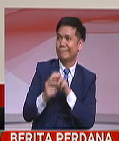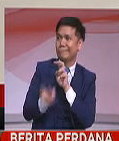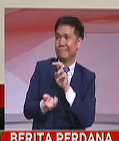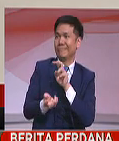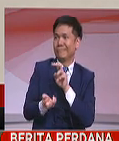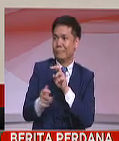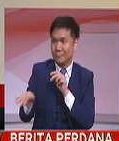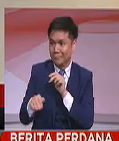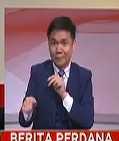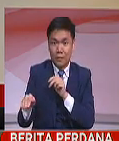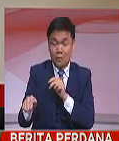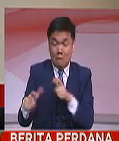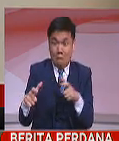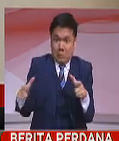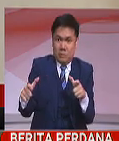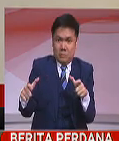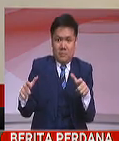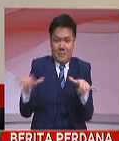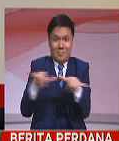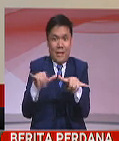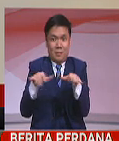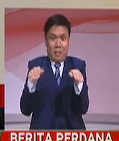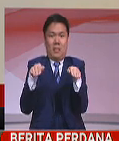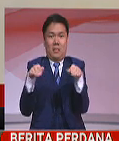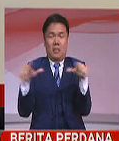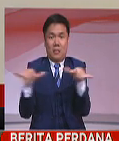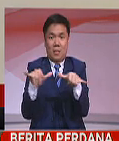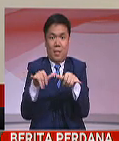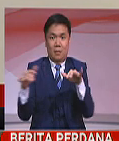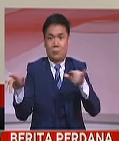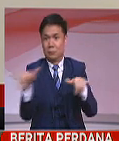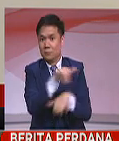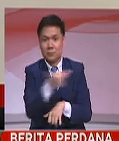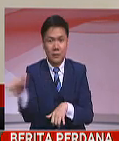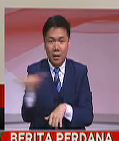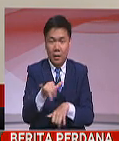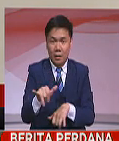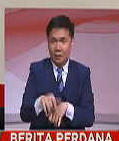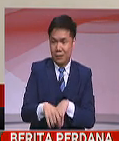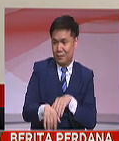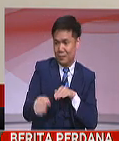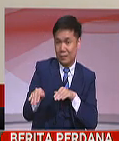melihat tikus sebesarnya. Tikus berkenaan yang berada berdekatan kucing itu tidak